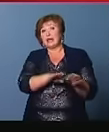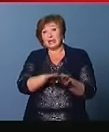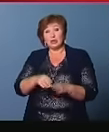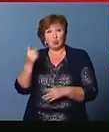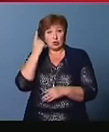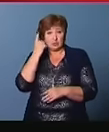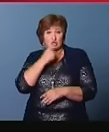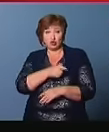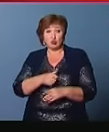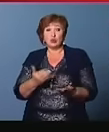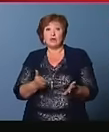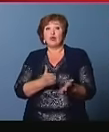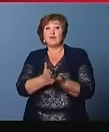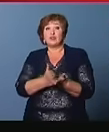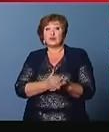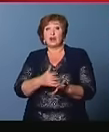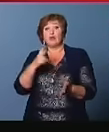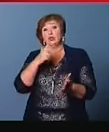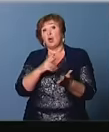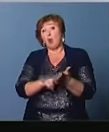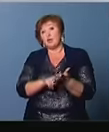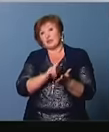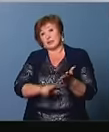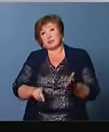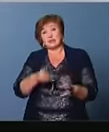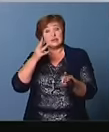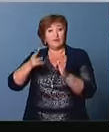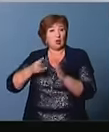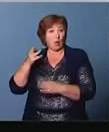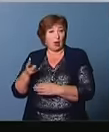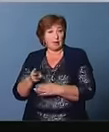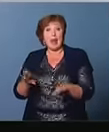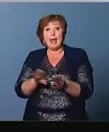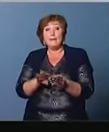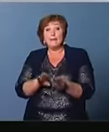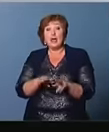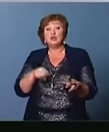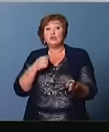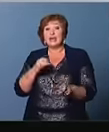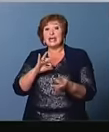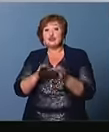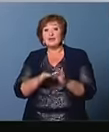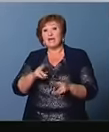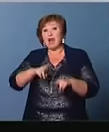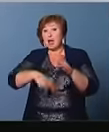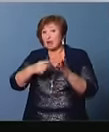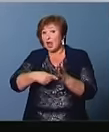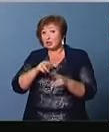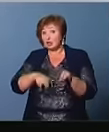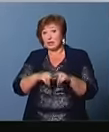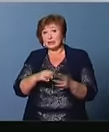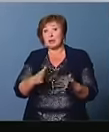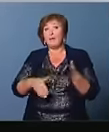Всего в Ижевске на сегодня работает более 80 камер. А вот под прицел Ижевского градостроительного совета попал